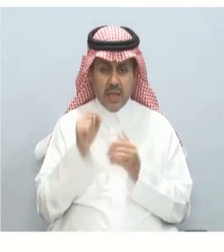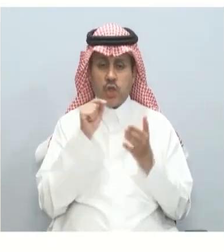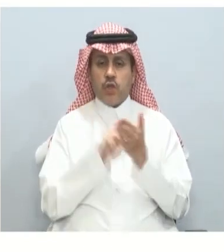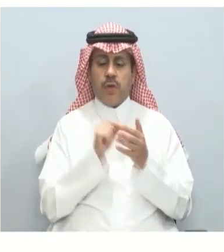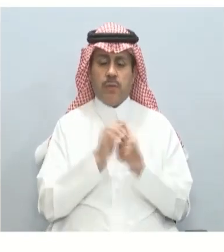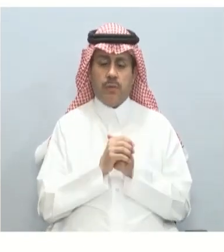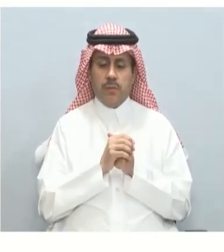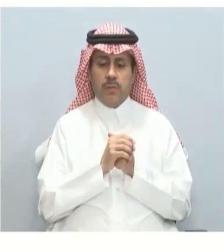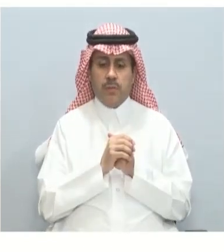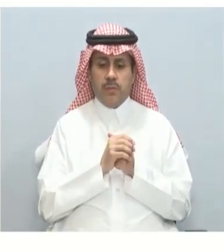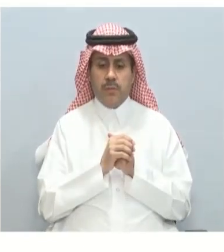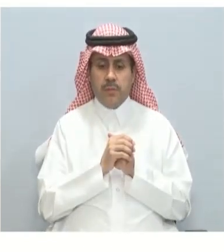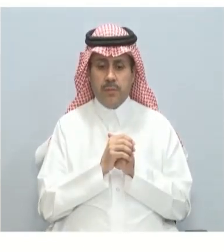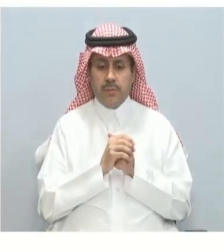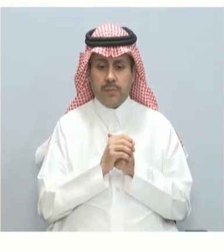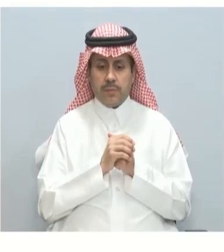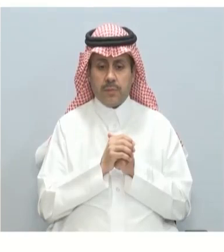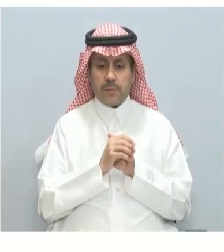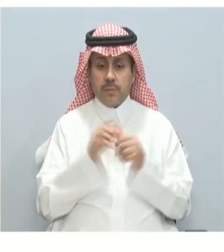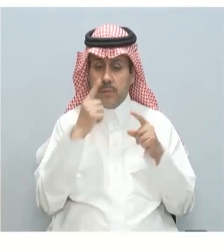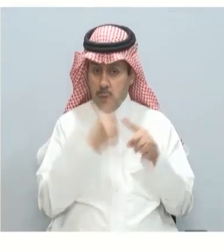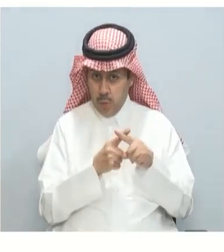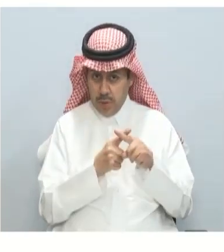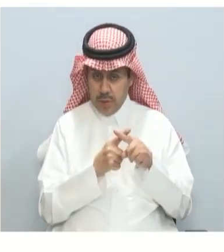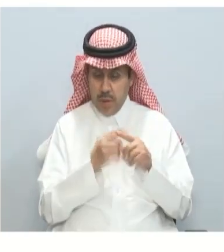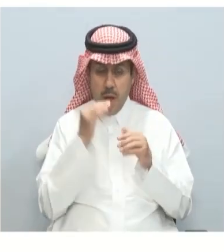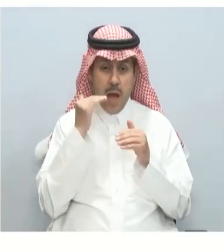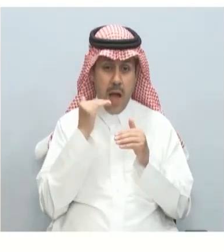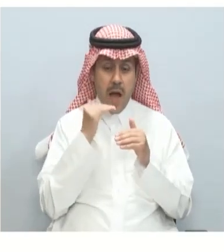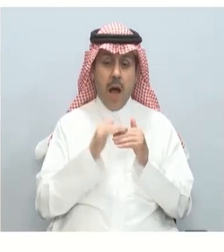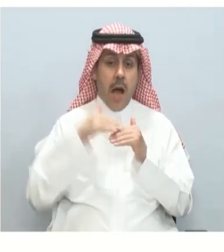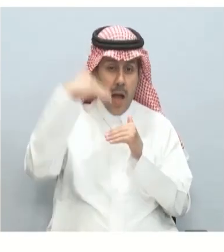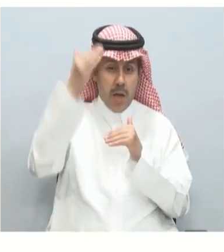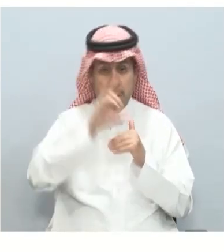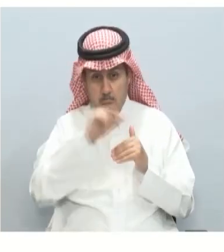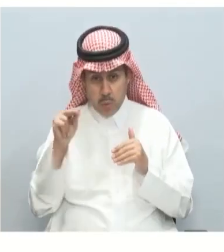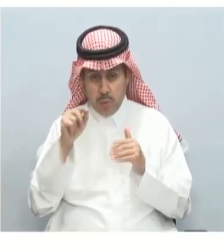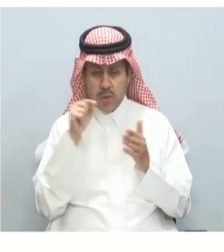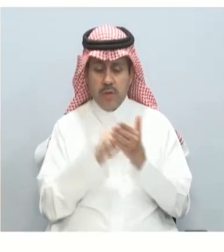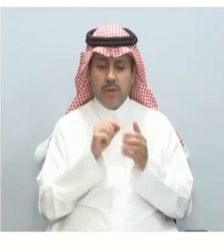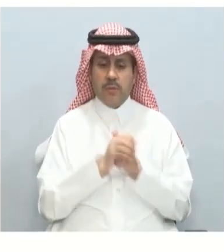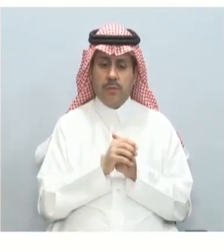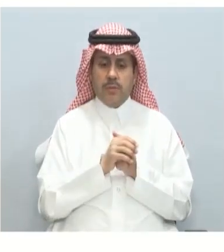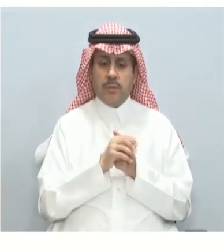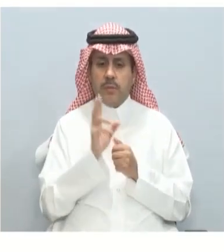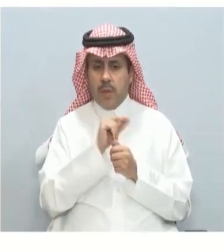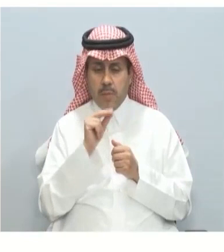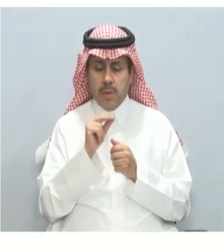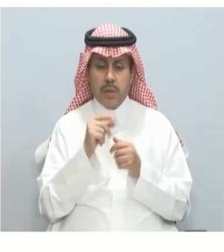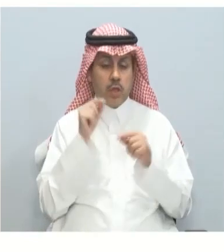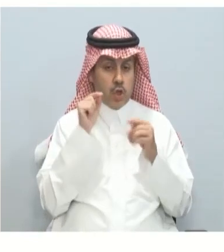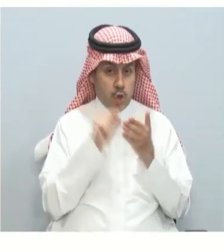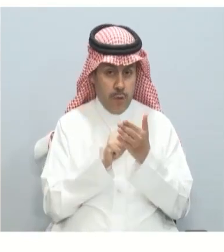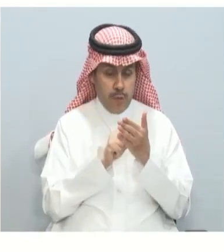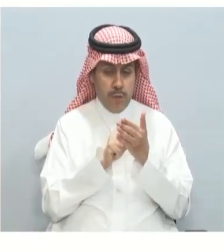تقبل الصفر يعني اكس كل اكس بحيث ان اكس اكبر او يساوي صفر تقبل الصفر والاعداد الموجبه يعني